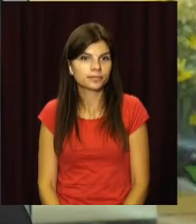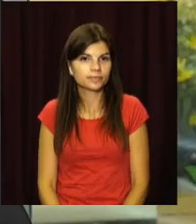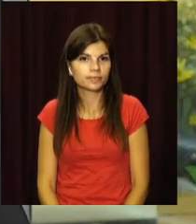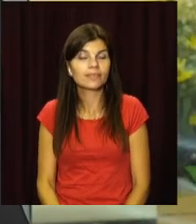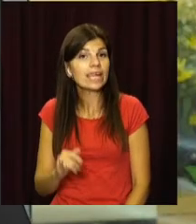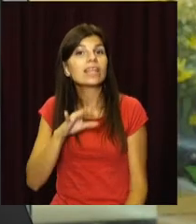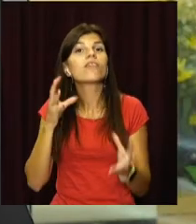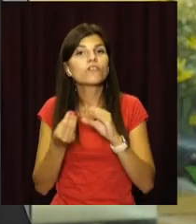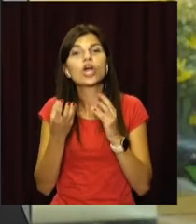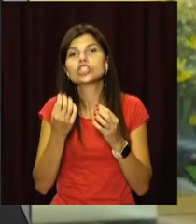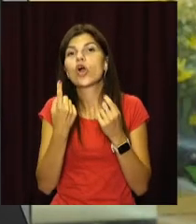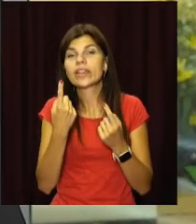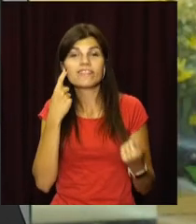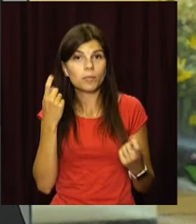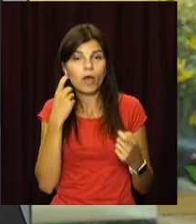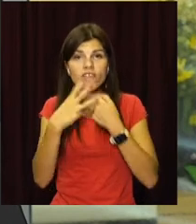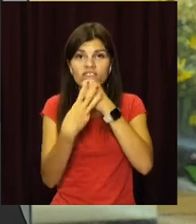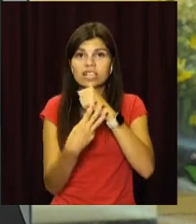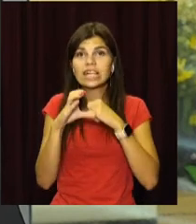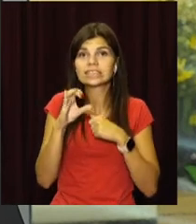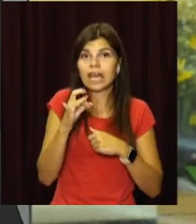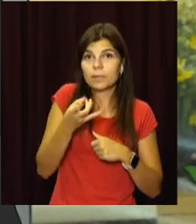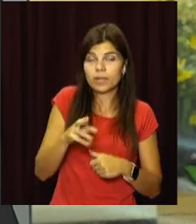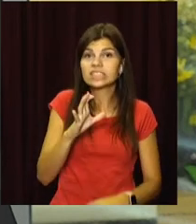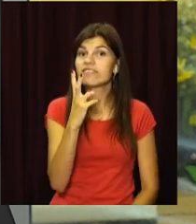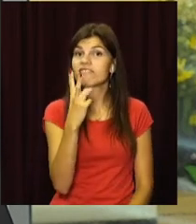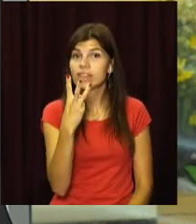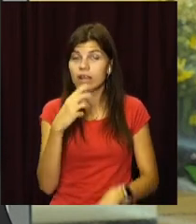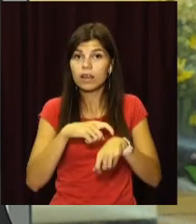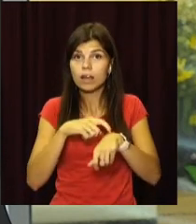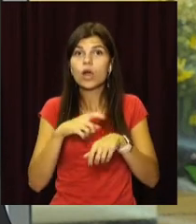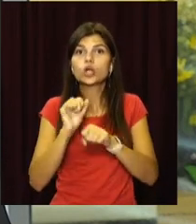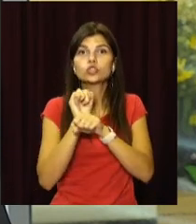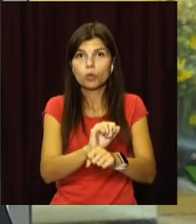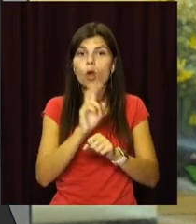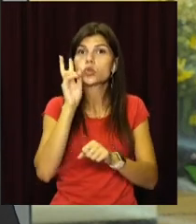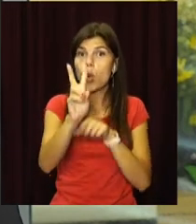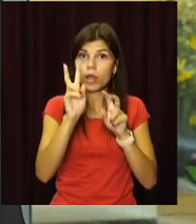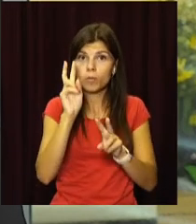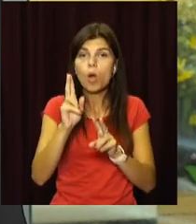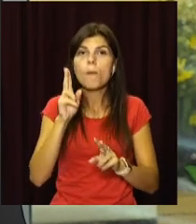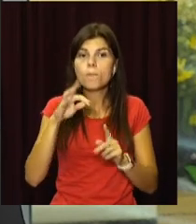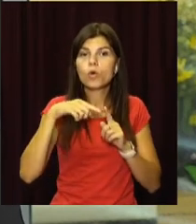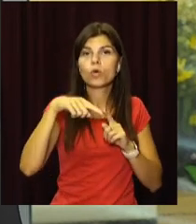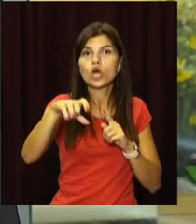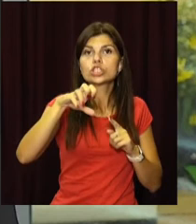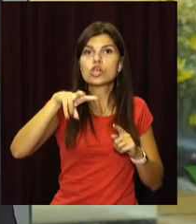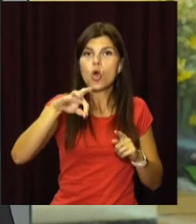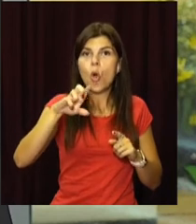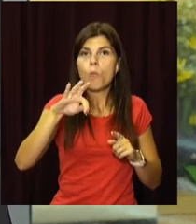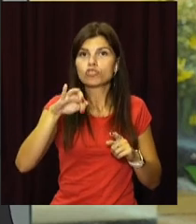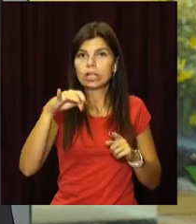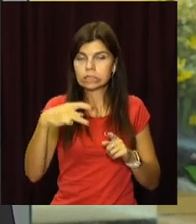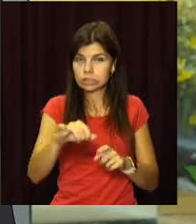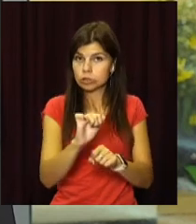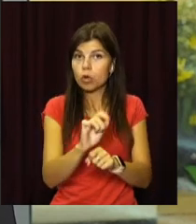І на завершення ще одна інформація. 18 серпня з 23-ї призупиняється рух тролейбусів по проспекту Слобожанському. Причина –